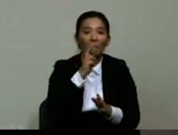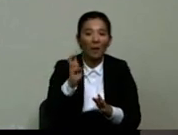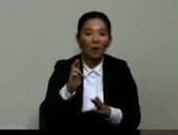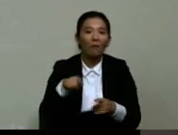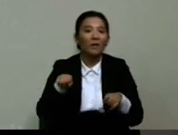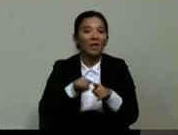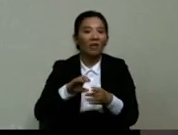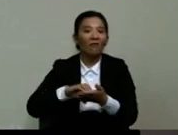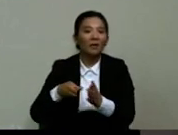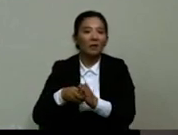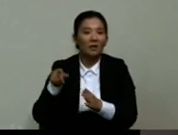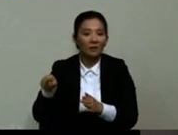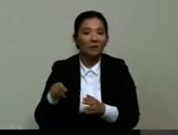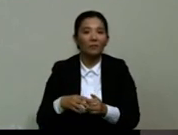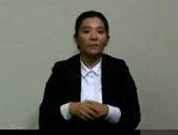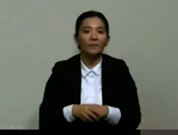вот такие квадратики.